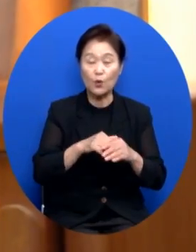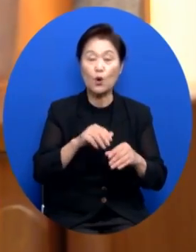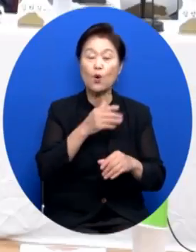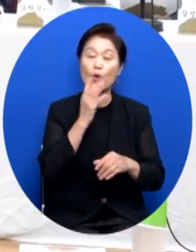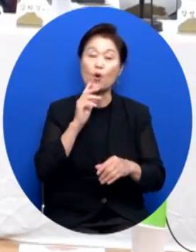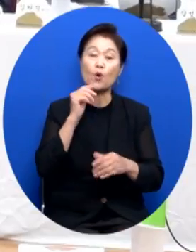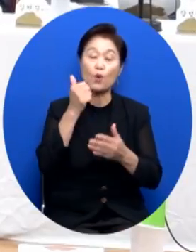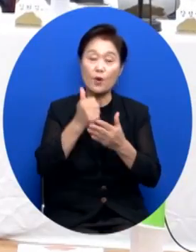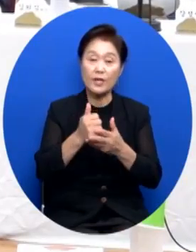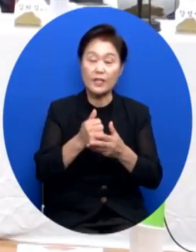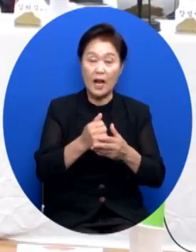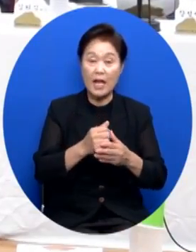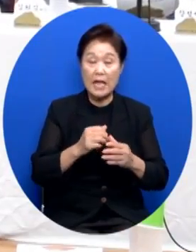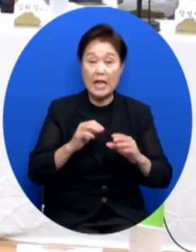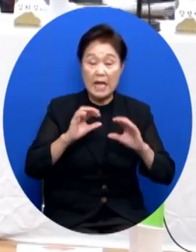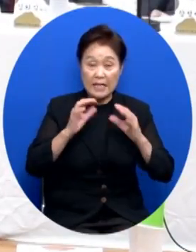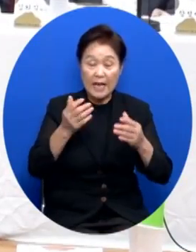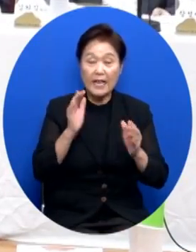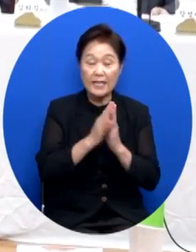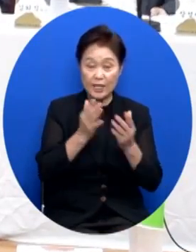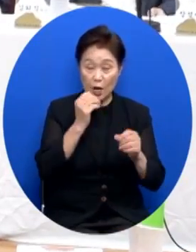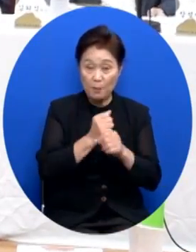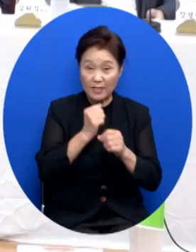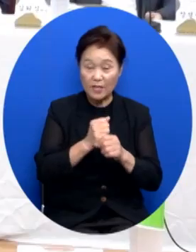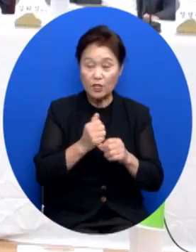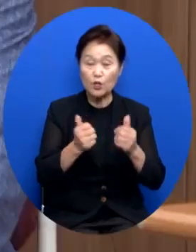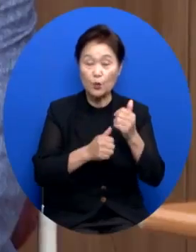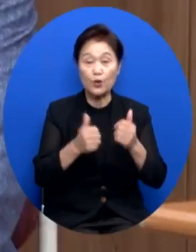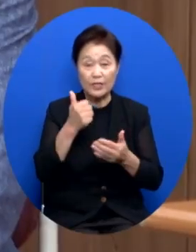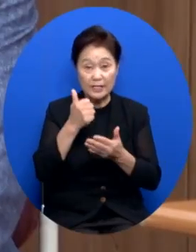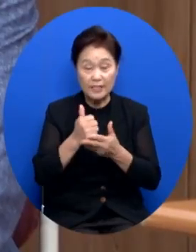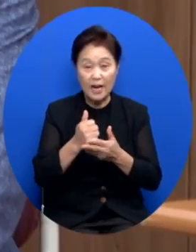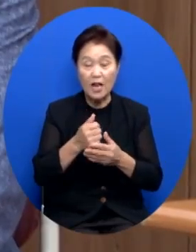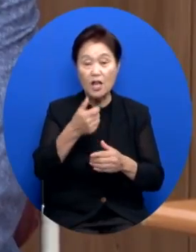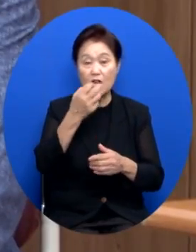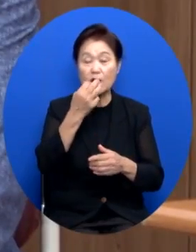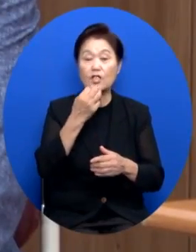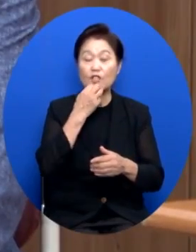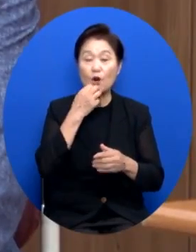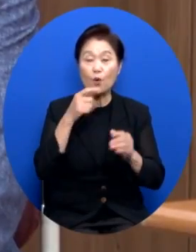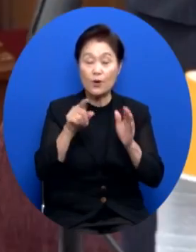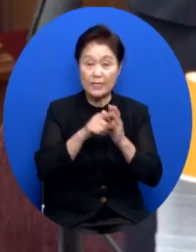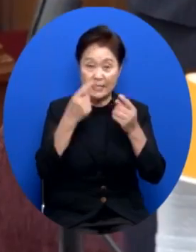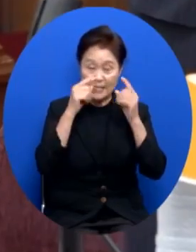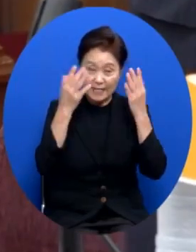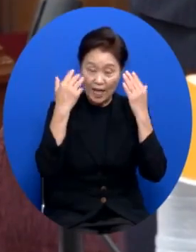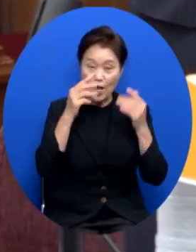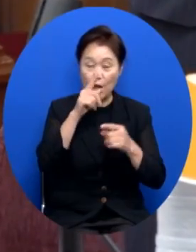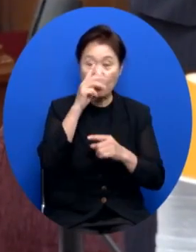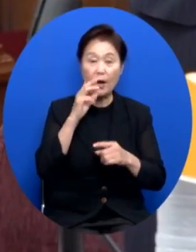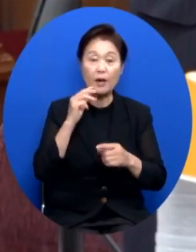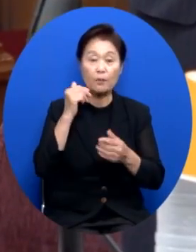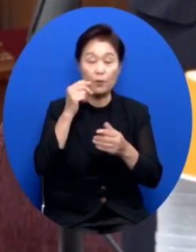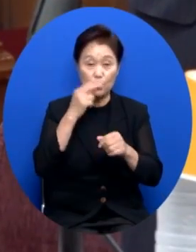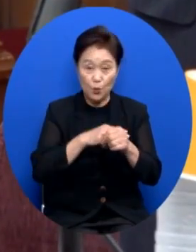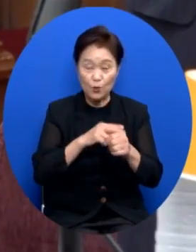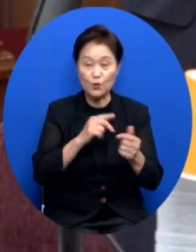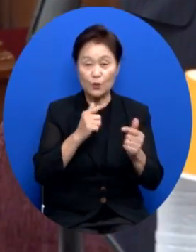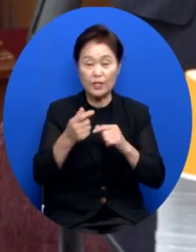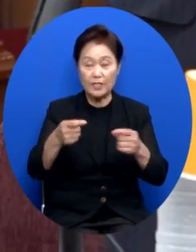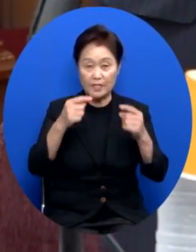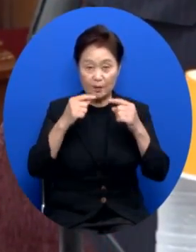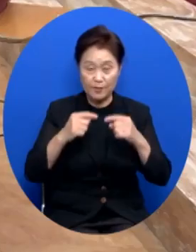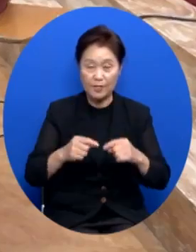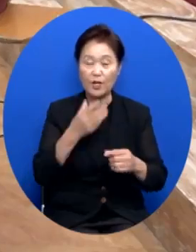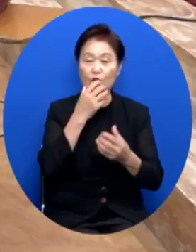목사, 국사편찬위원회 조광 전 위원장, 서울신대 박명수 명예교수, 감신대 장성배 교수 등이